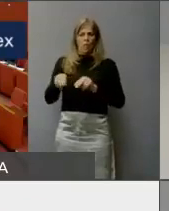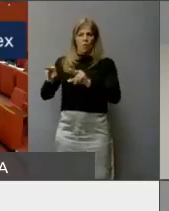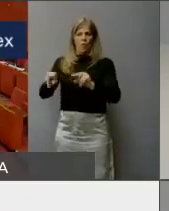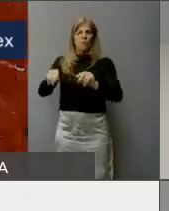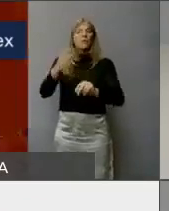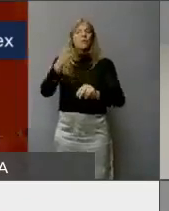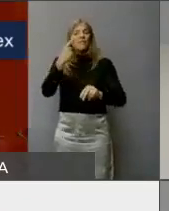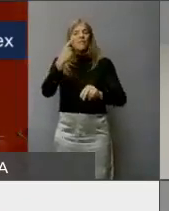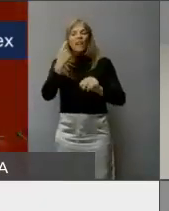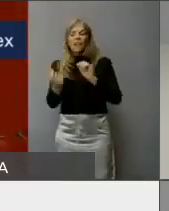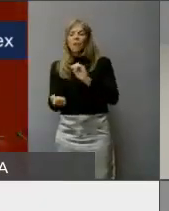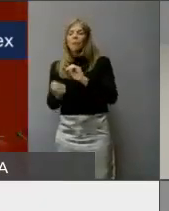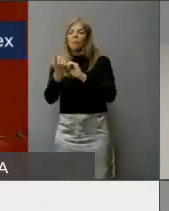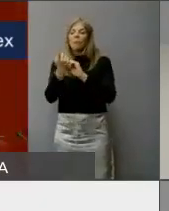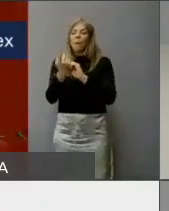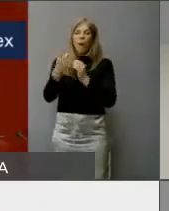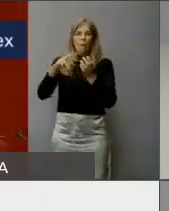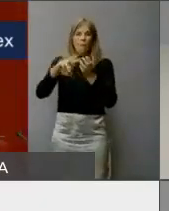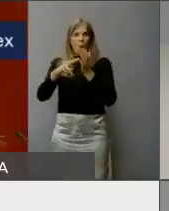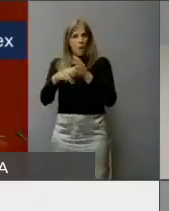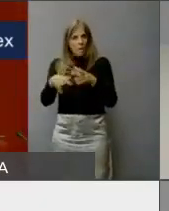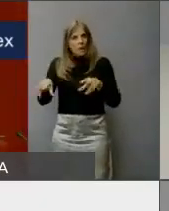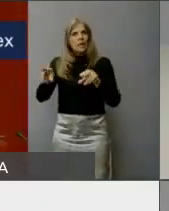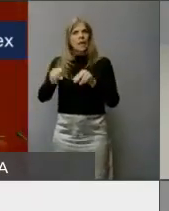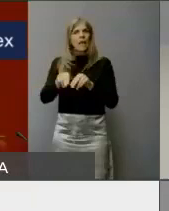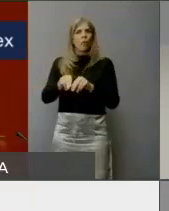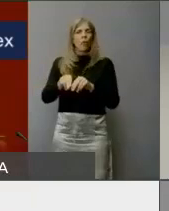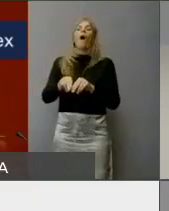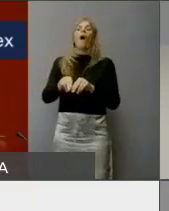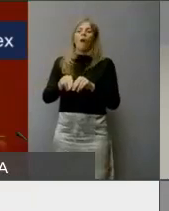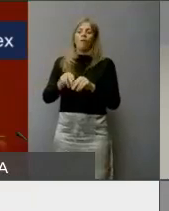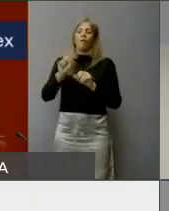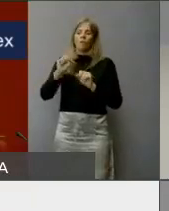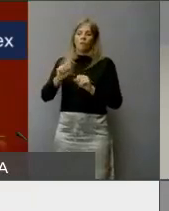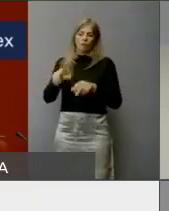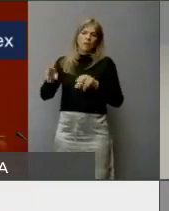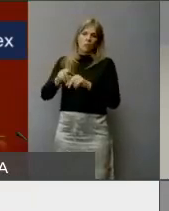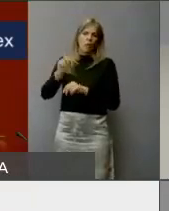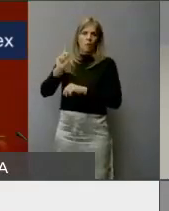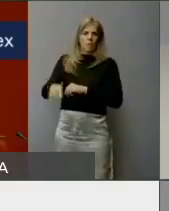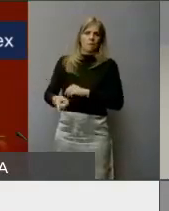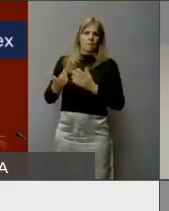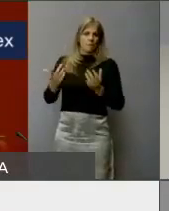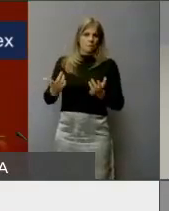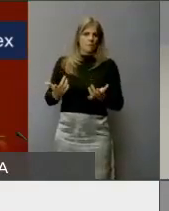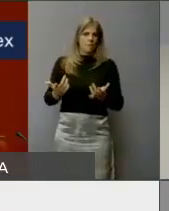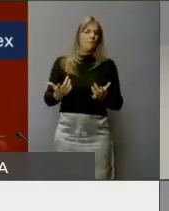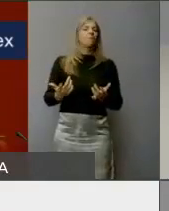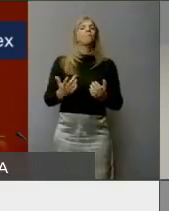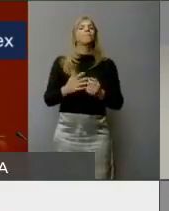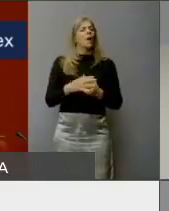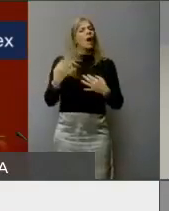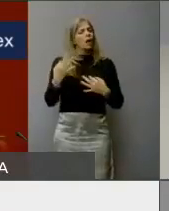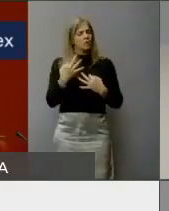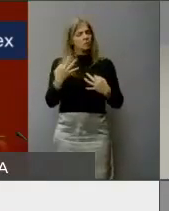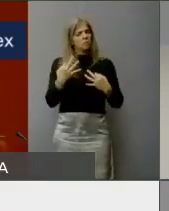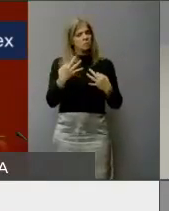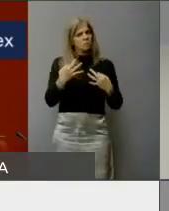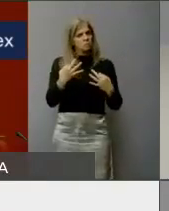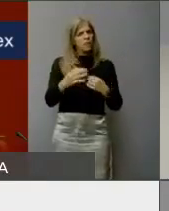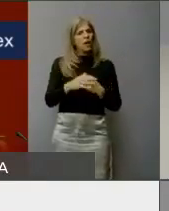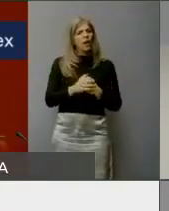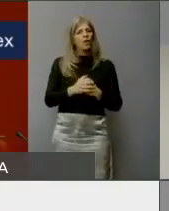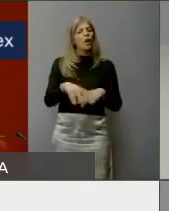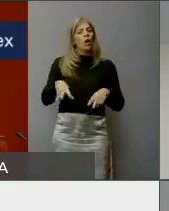che eravamo andati a contrastare con la stessa metodologia in precedenza quindi ben venga la una